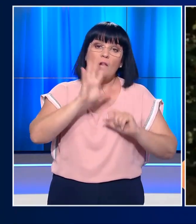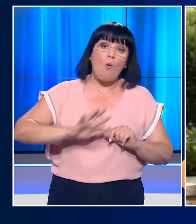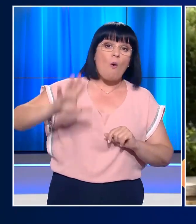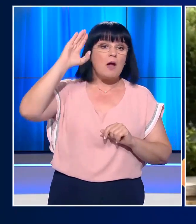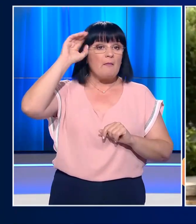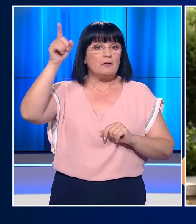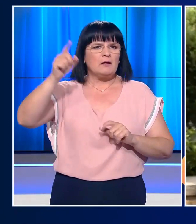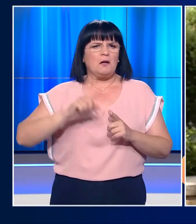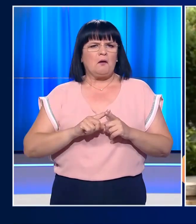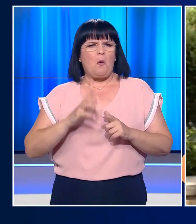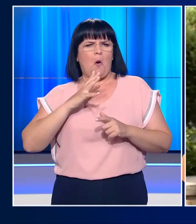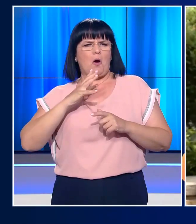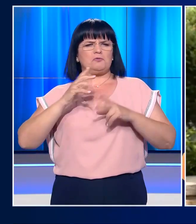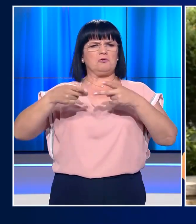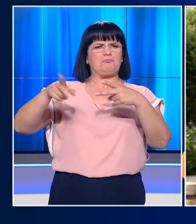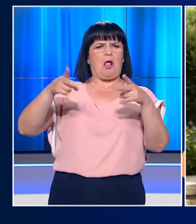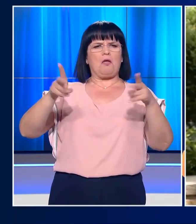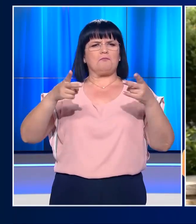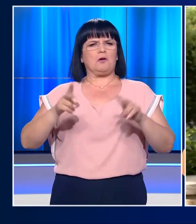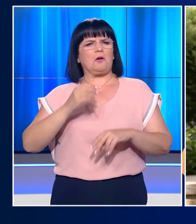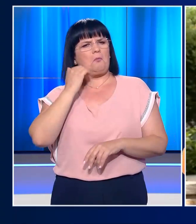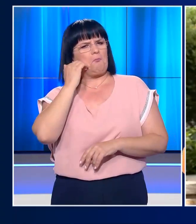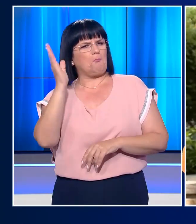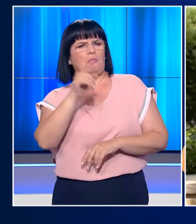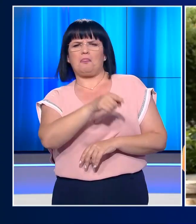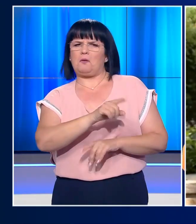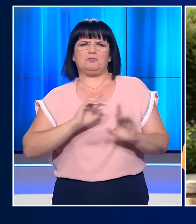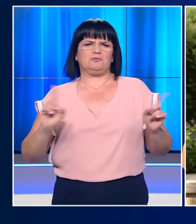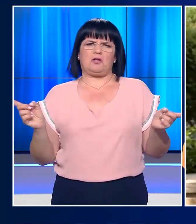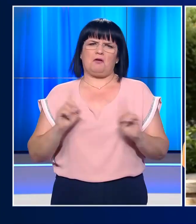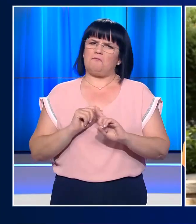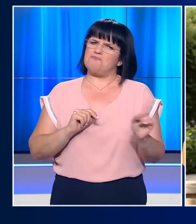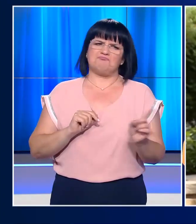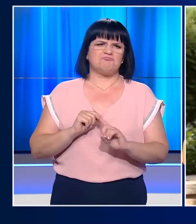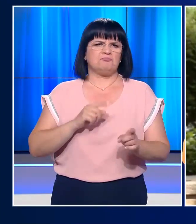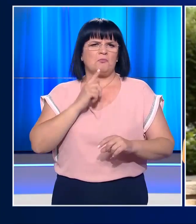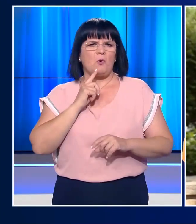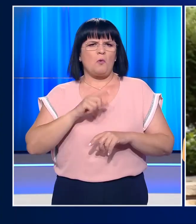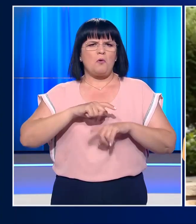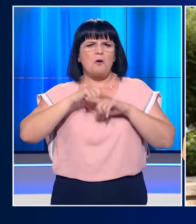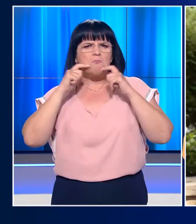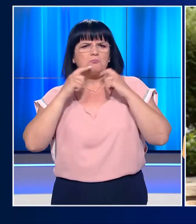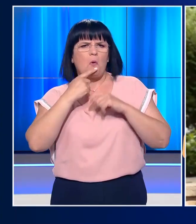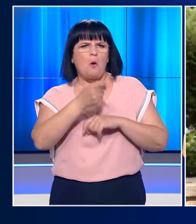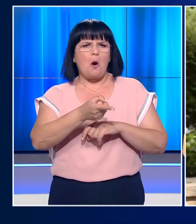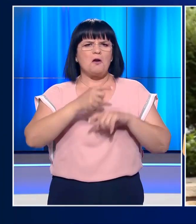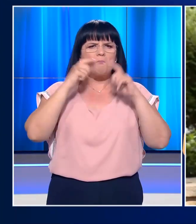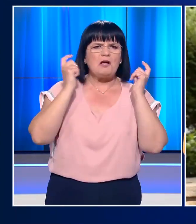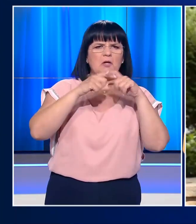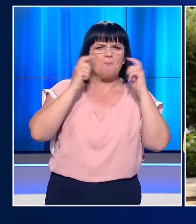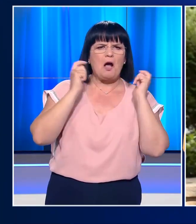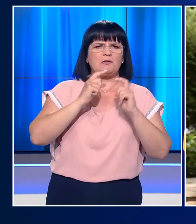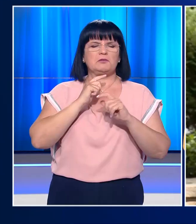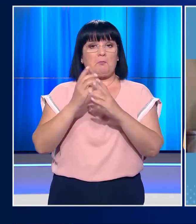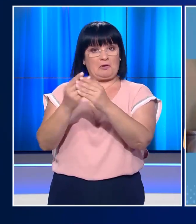need to wear masks? No, I want people to have a certain freedom, and I don't believe in that, no. And I don't agree with the statement that if everybody wear a mask,